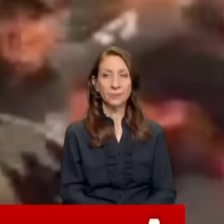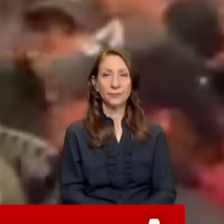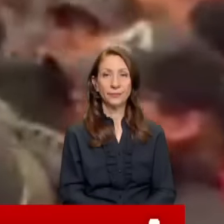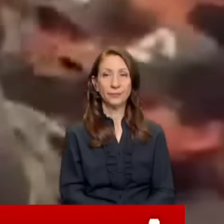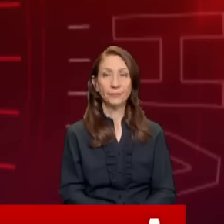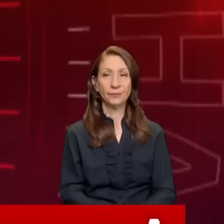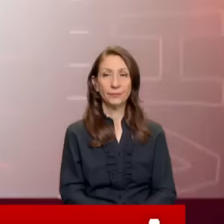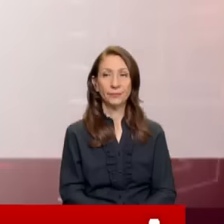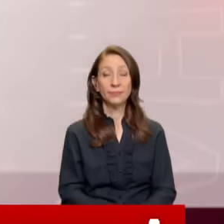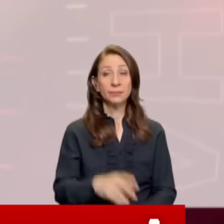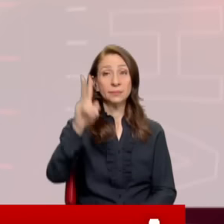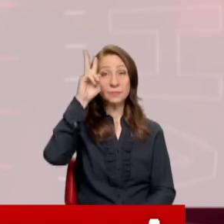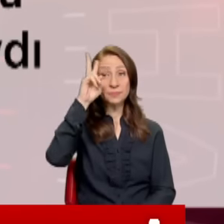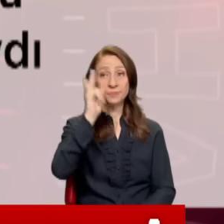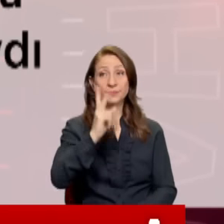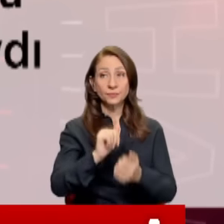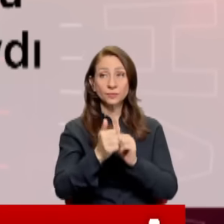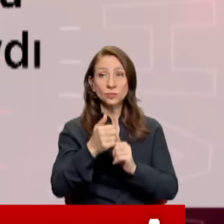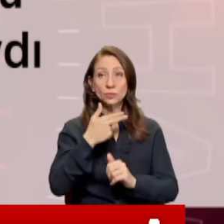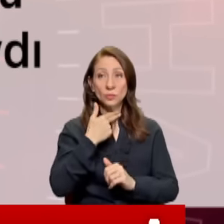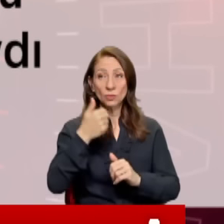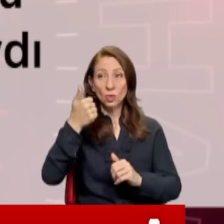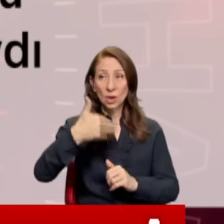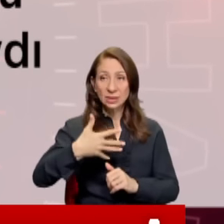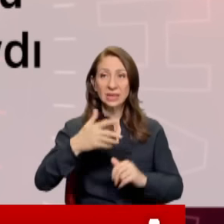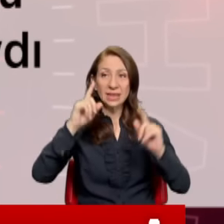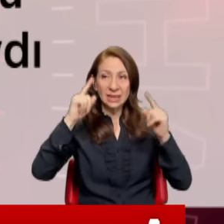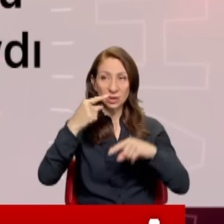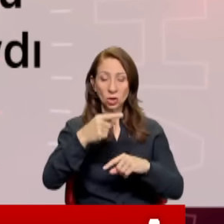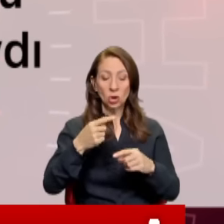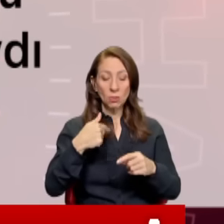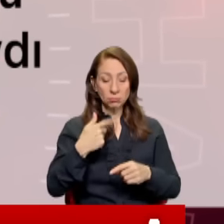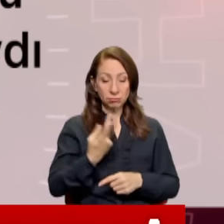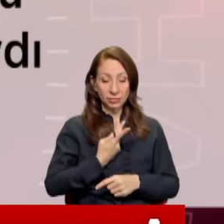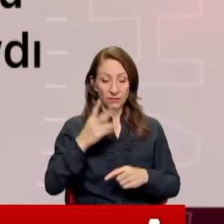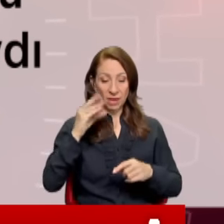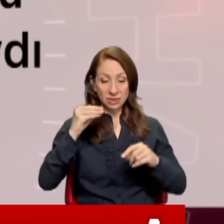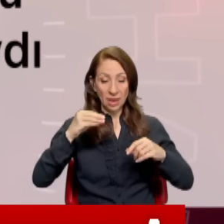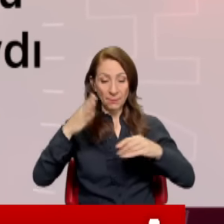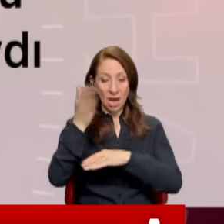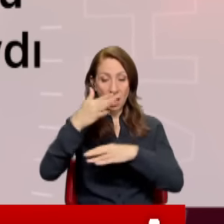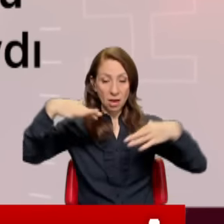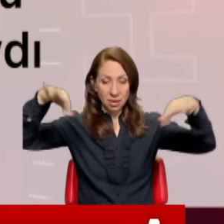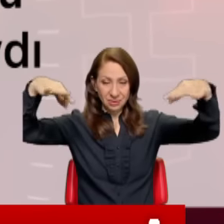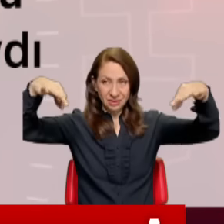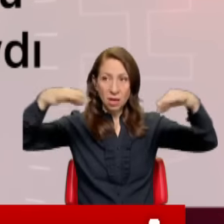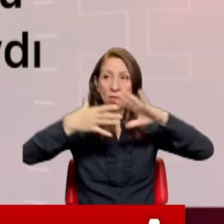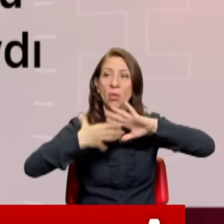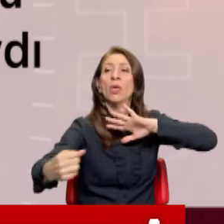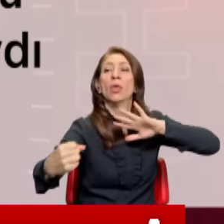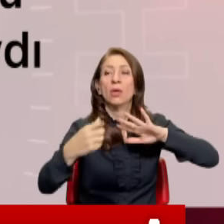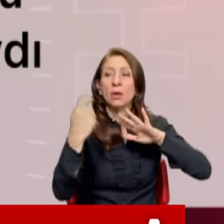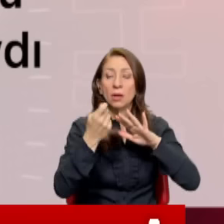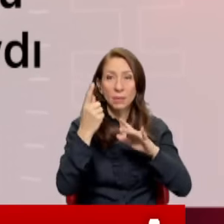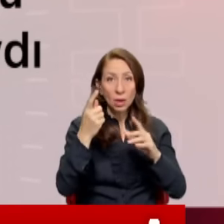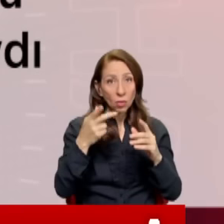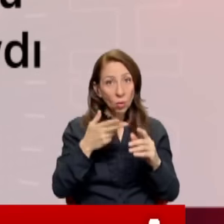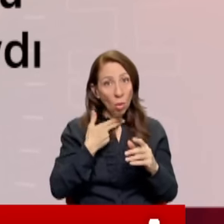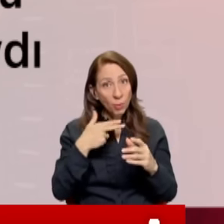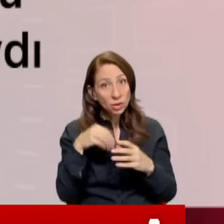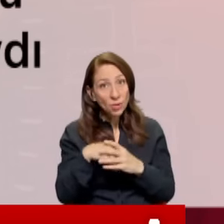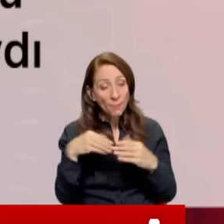isteği Galatasaray spor kulübünün yönetici ve yetkilileri kulübümüzün bayrağını elimizden almaya çalıştılar bir kulüp için